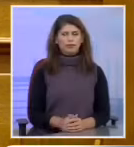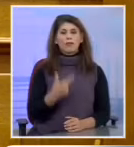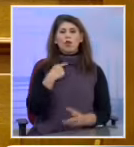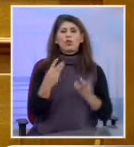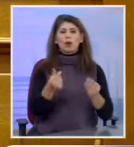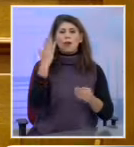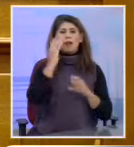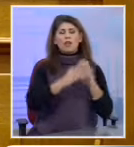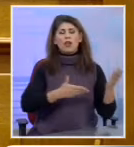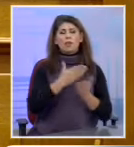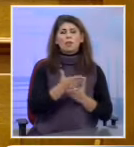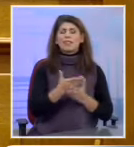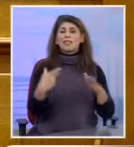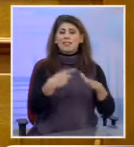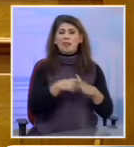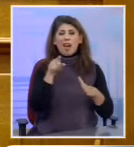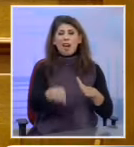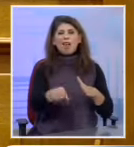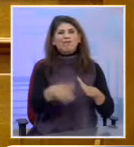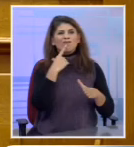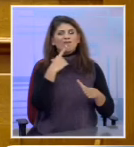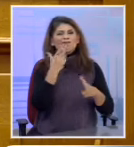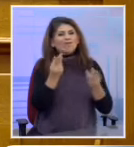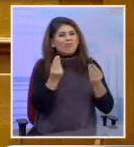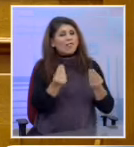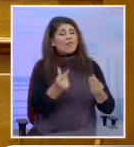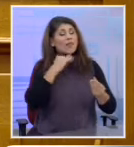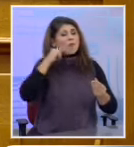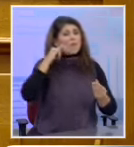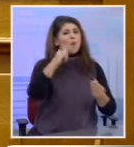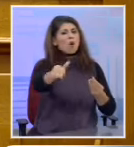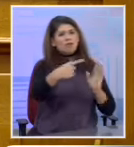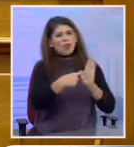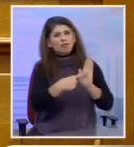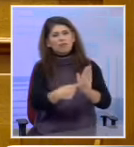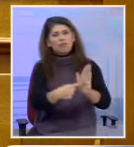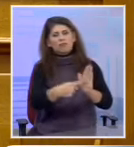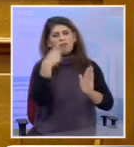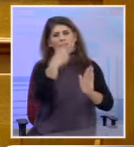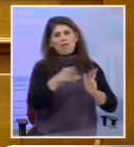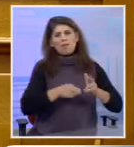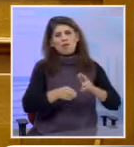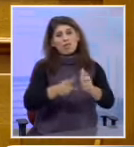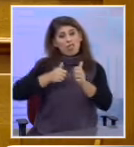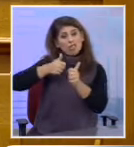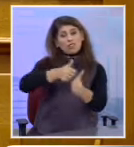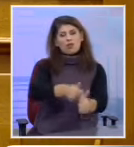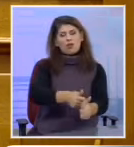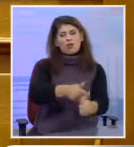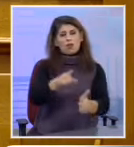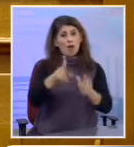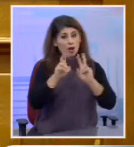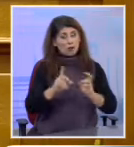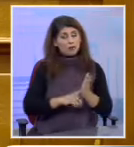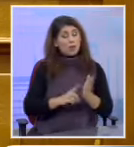στίγμα και θα σας κυνηγάει. Είναι καλό λοιπόν ο έλεγχος ο οποίος πρόκειται να γίνει,